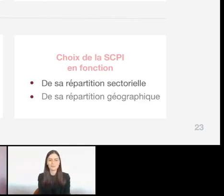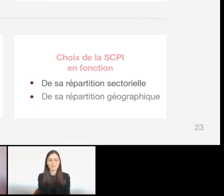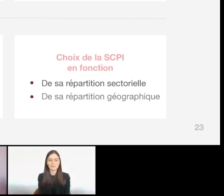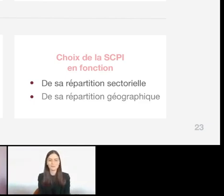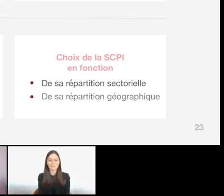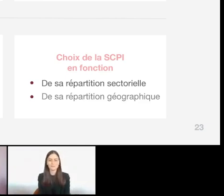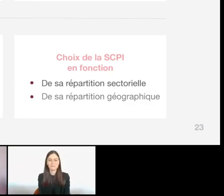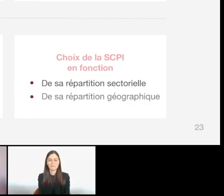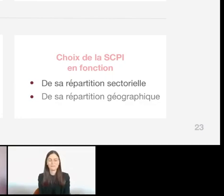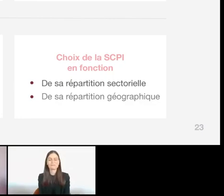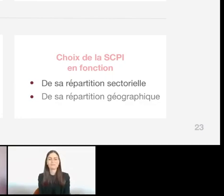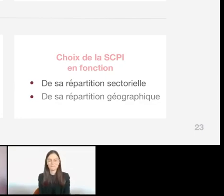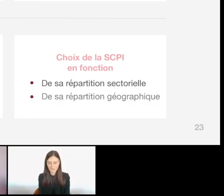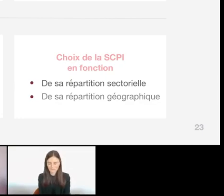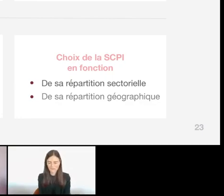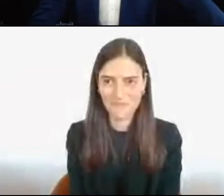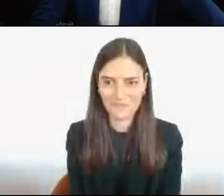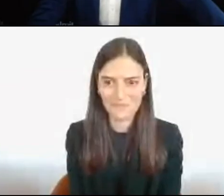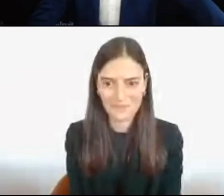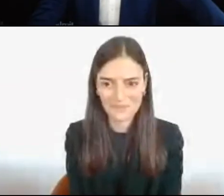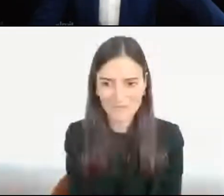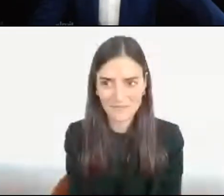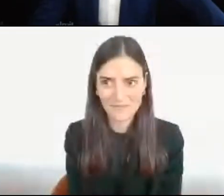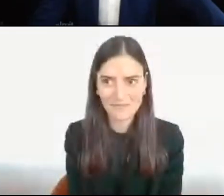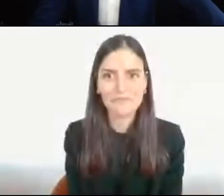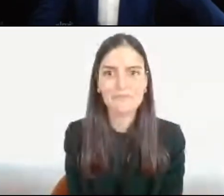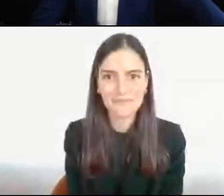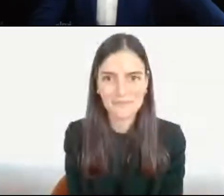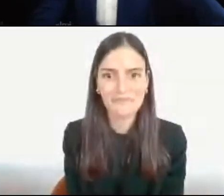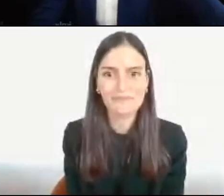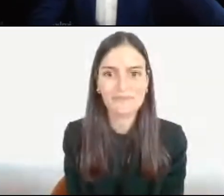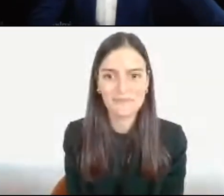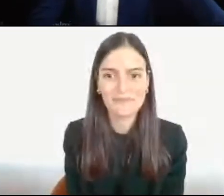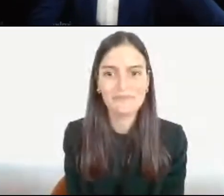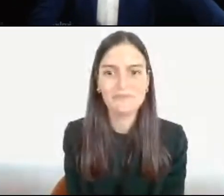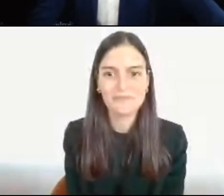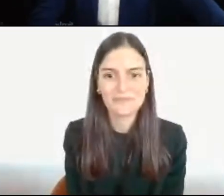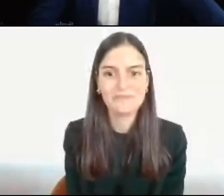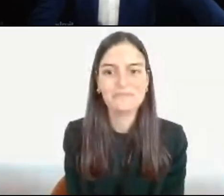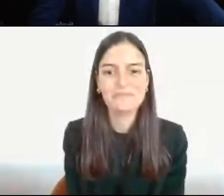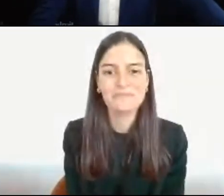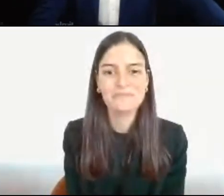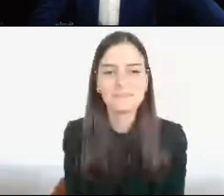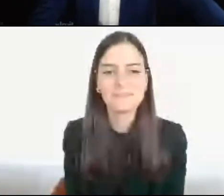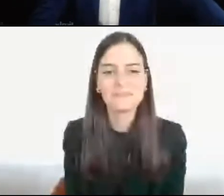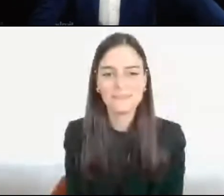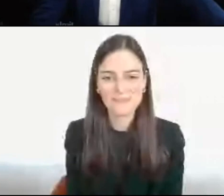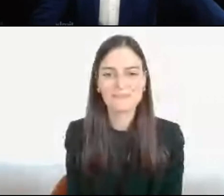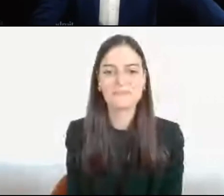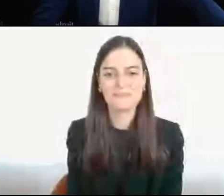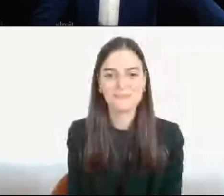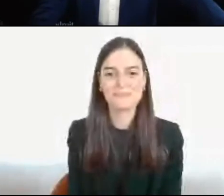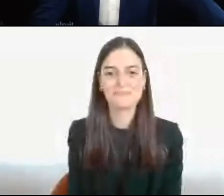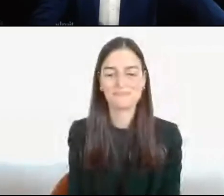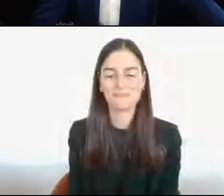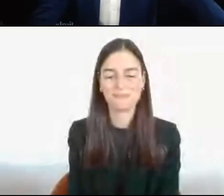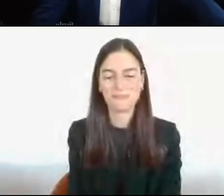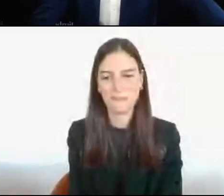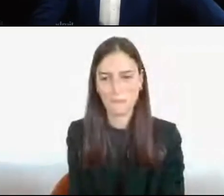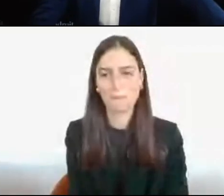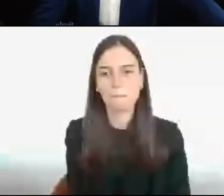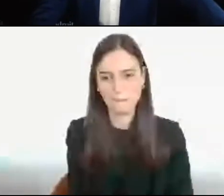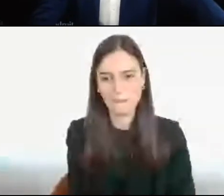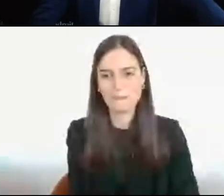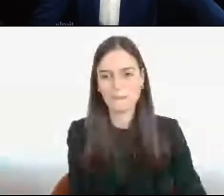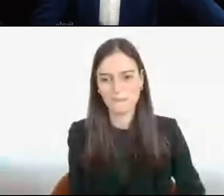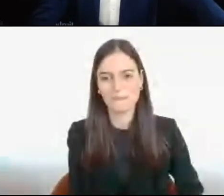Petite question pratique, Olivier. Admettons que je vienne vous voir à la Caisse d'épargne Languedoc-Roussillon pour parler retraite.